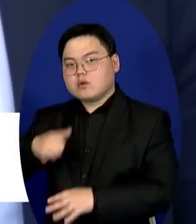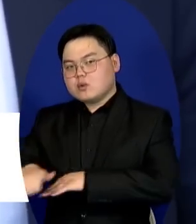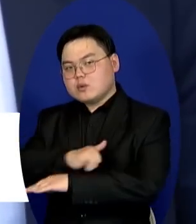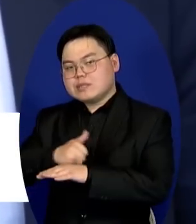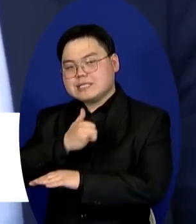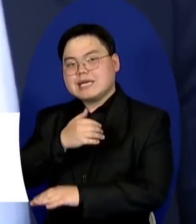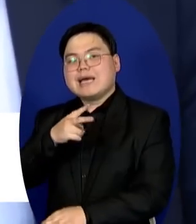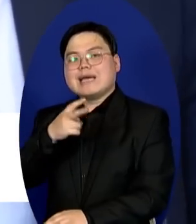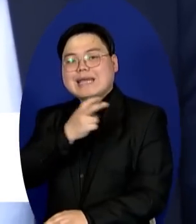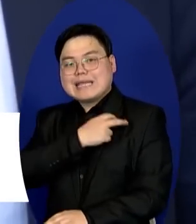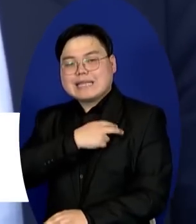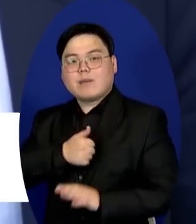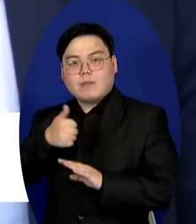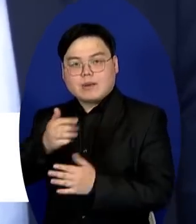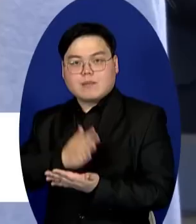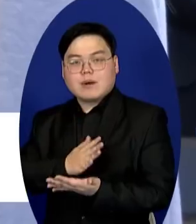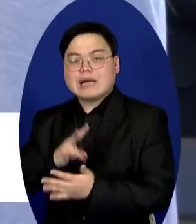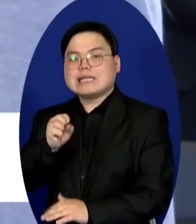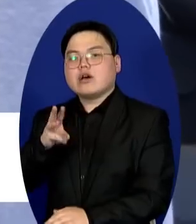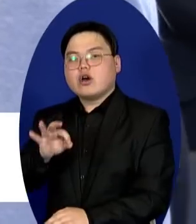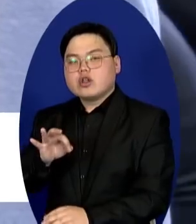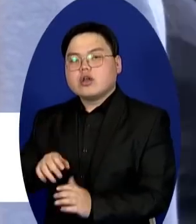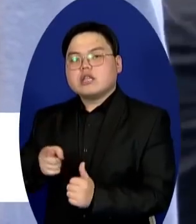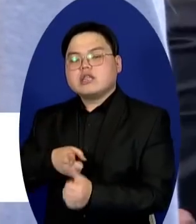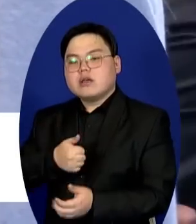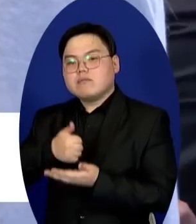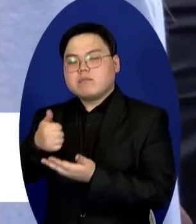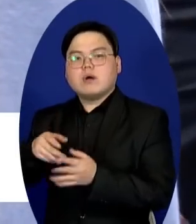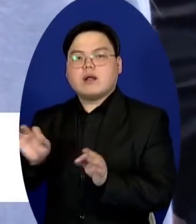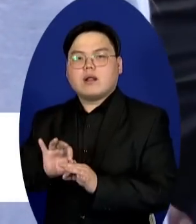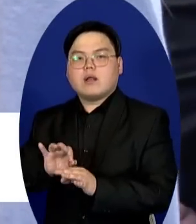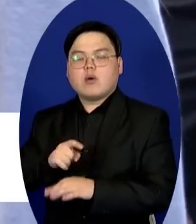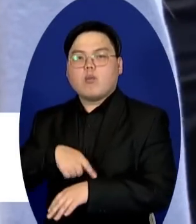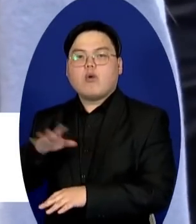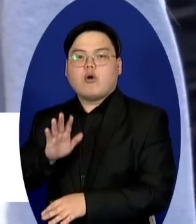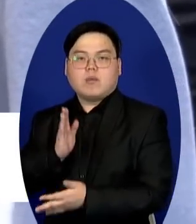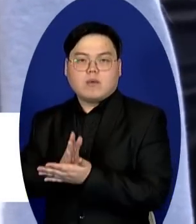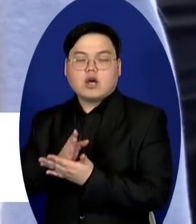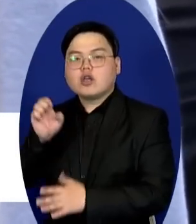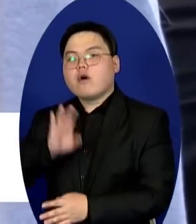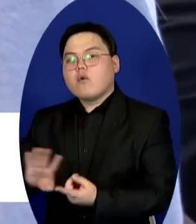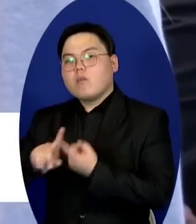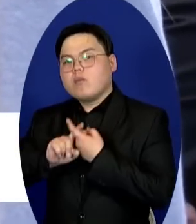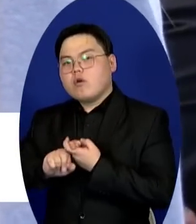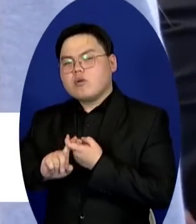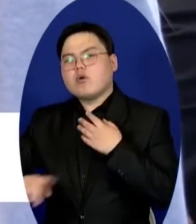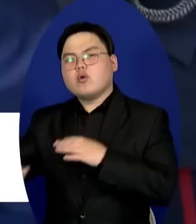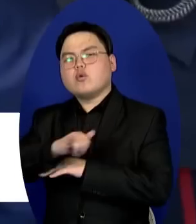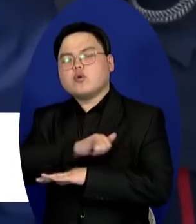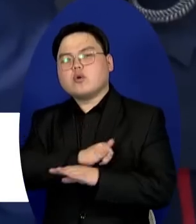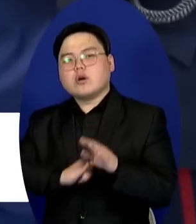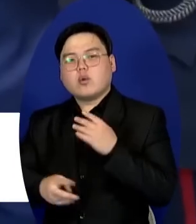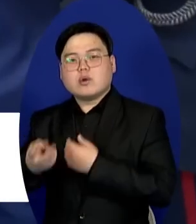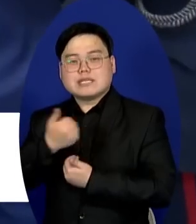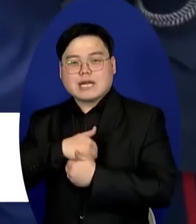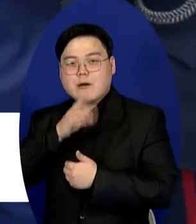тэргүүлж байгаа учраас НАТОгийн тэргүүнд одоогоор хэн нэг нэр дэвшүүлээгүй байгаа юм байна. Үнэ зэрэгцээ Европын холбооны орнуудын хэмжээнд энэ албанд